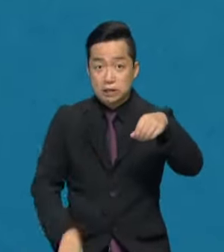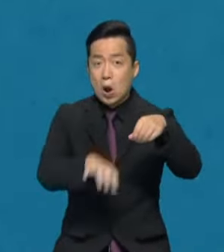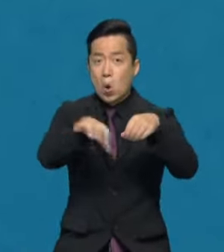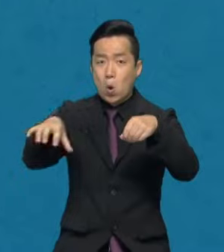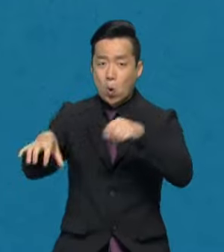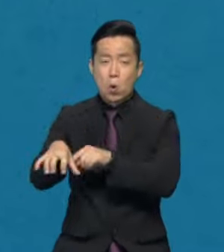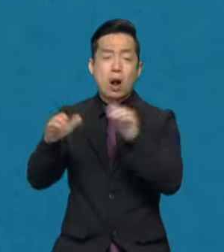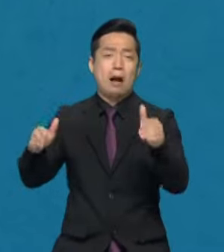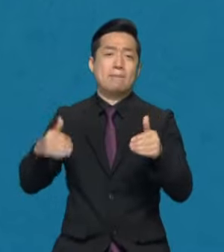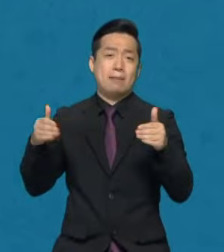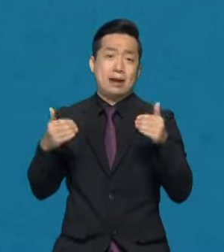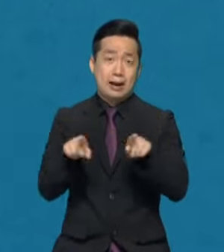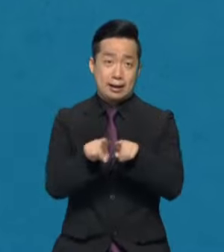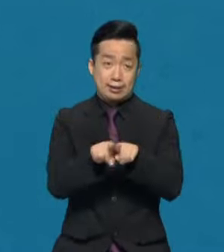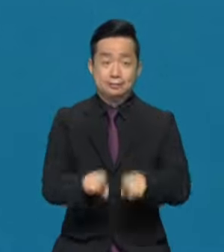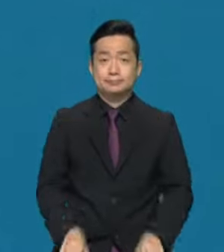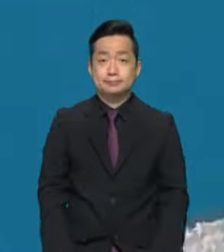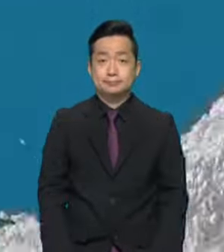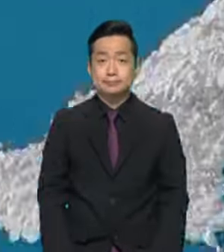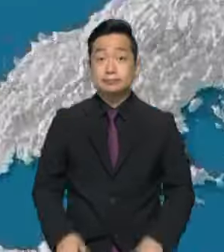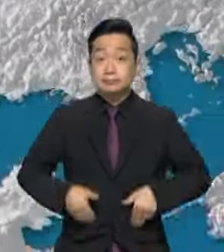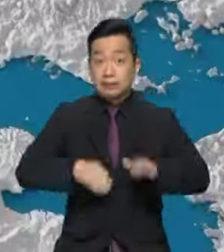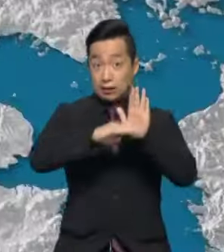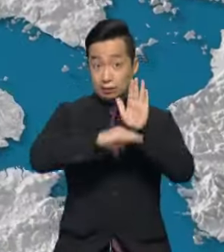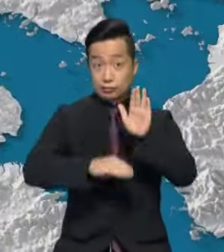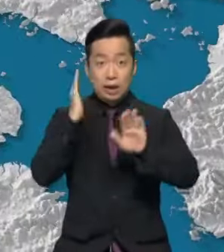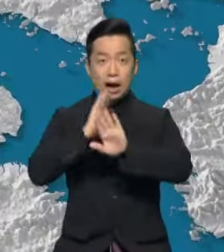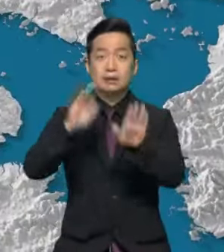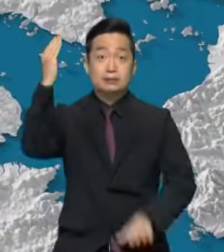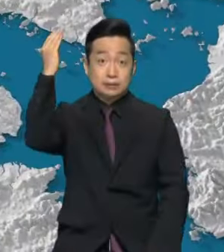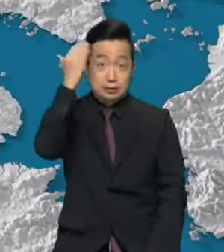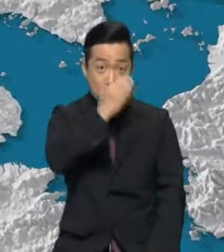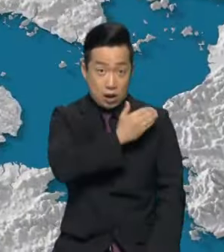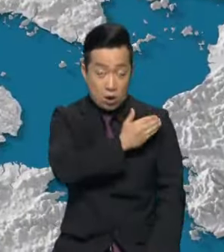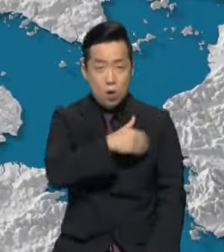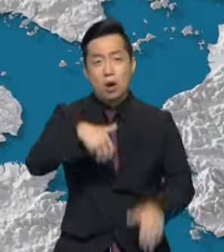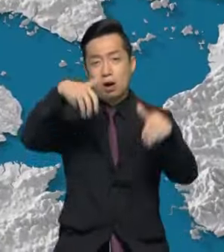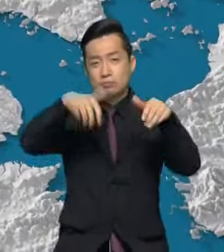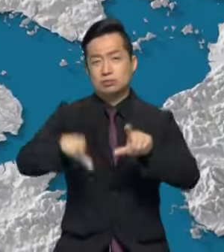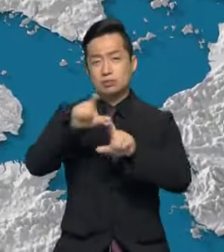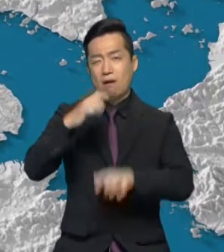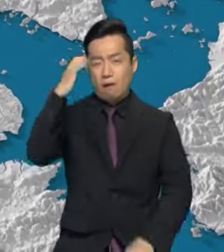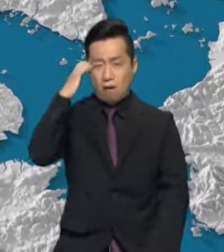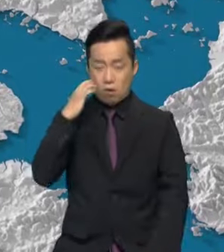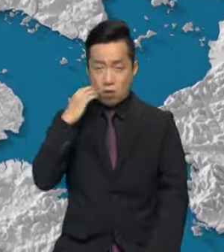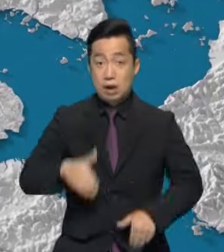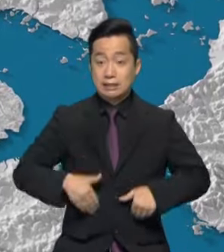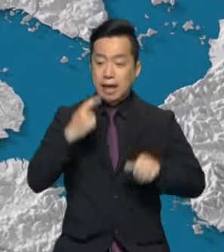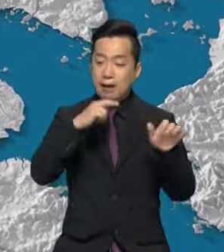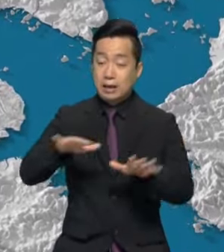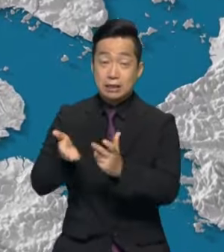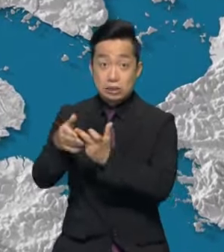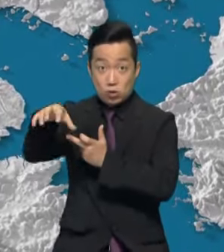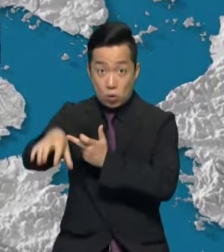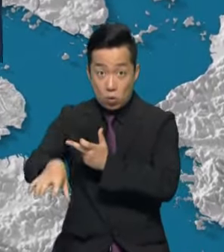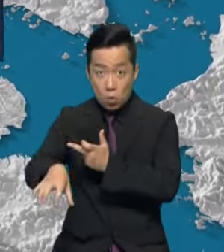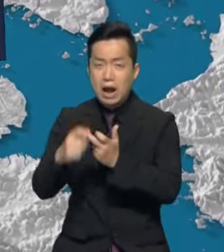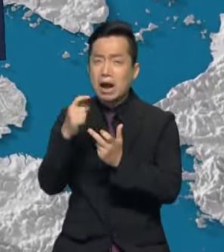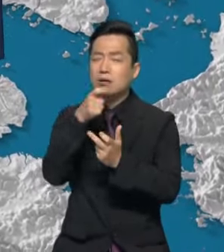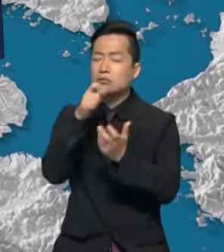바람이 강하게 불겠습니다. 남부는 맑은 하늘 드러나고 날씨가 더 무덥겠고요. 남해안과 제주도 해안에는